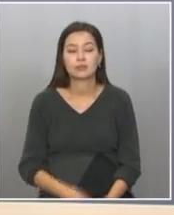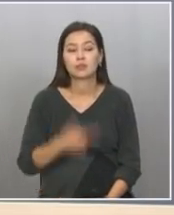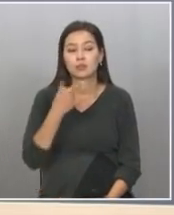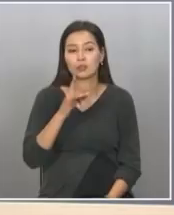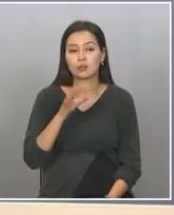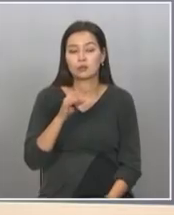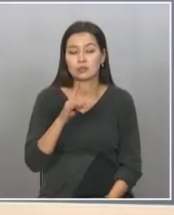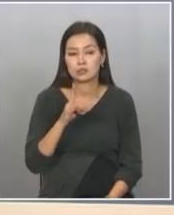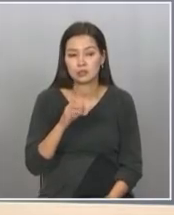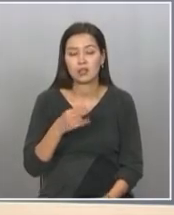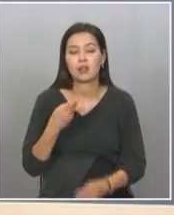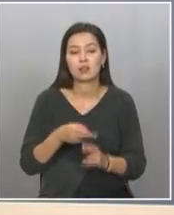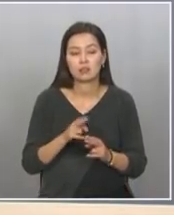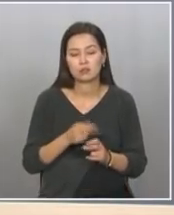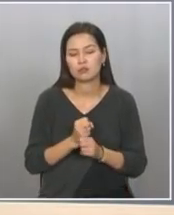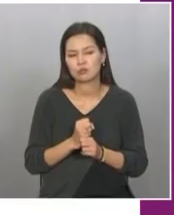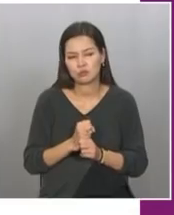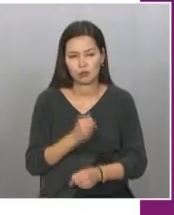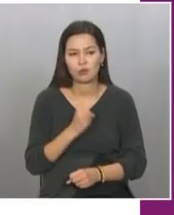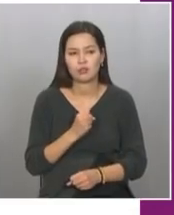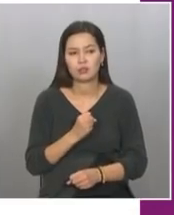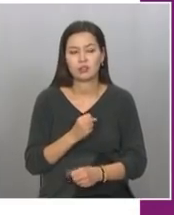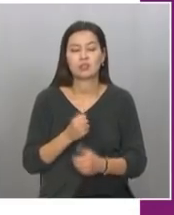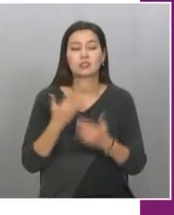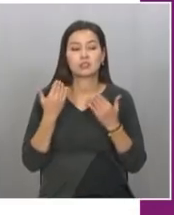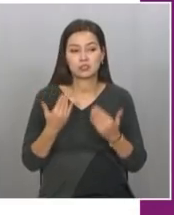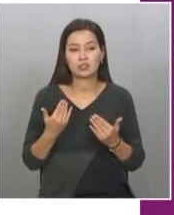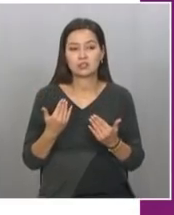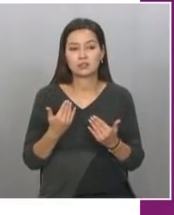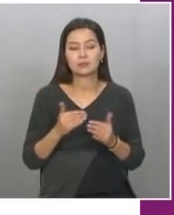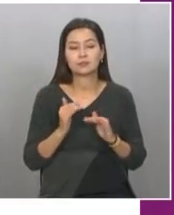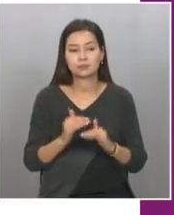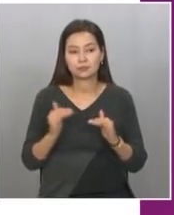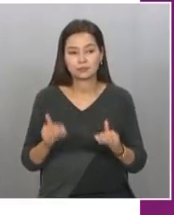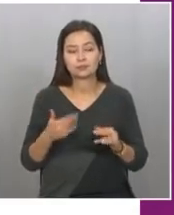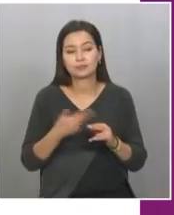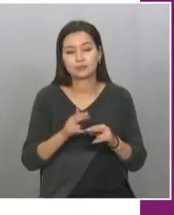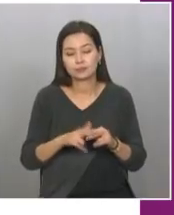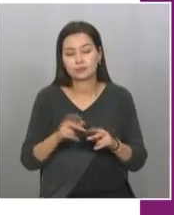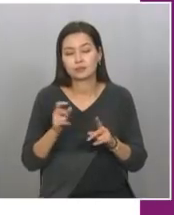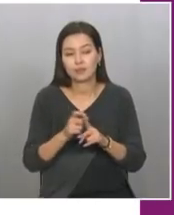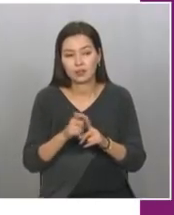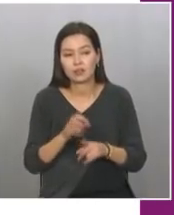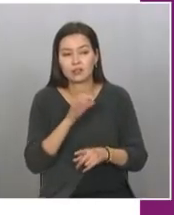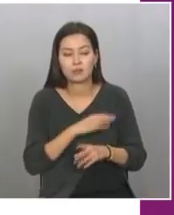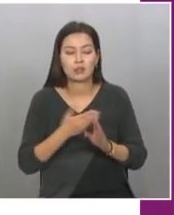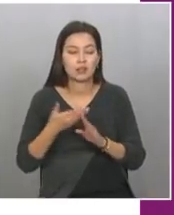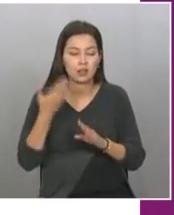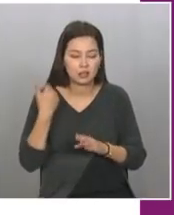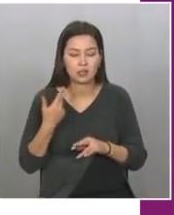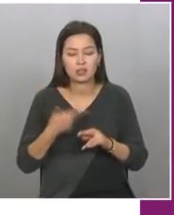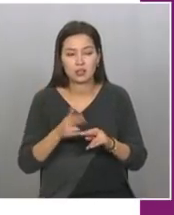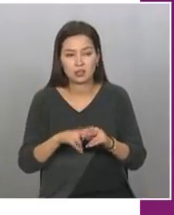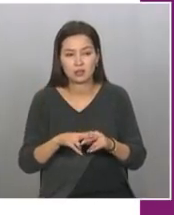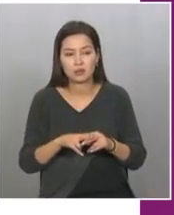«Грозные» – это «строгие часы». «Чеканят», ребята. Это выражение используют тогда, когда хотят сказать, что